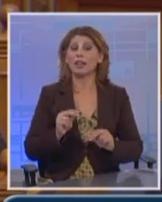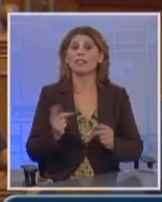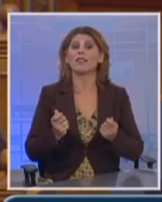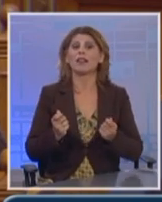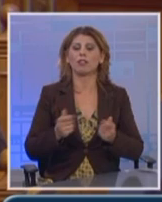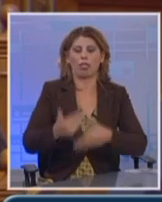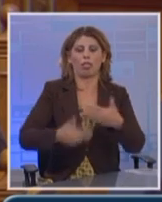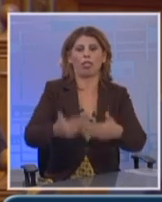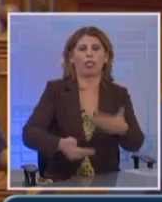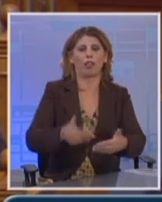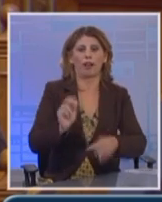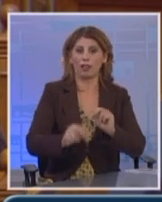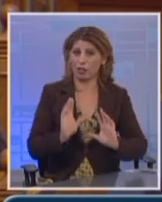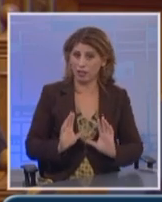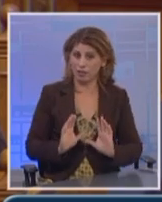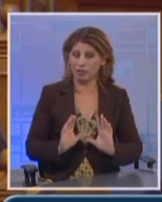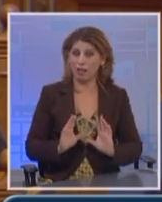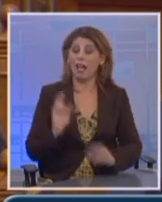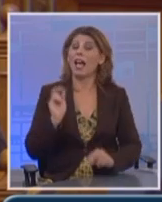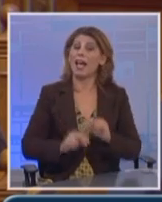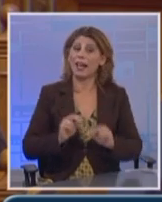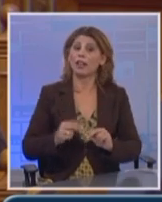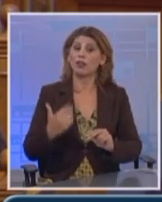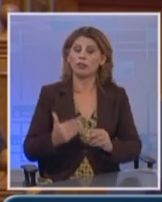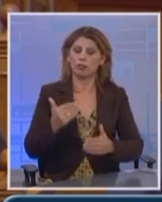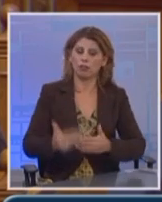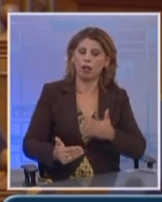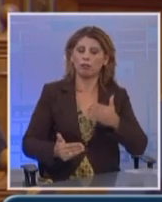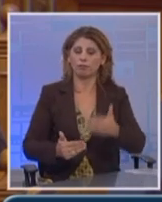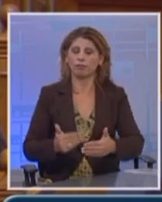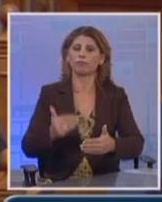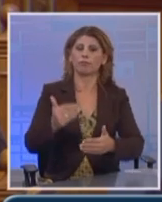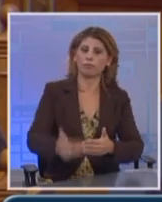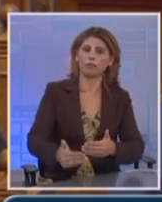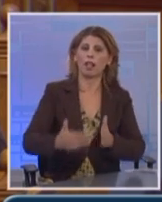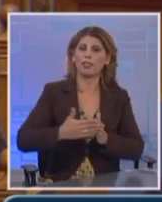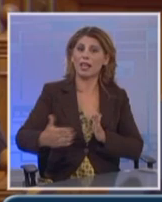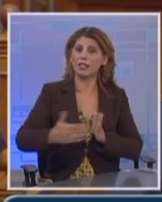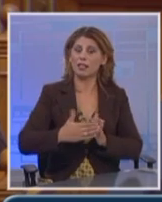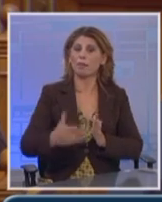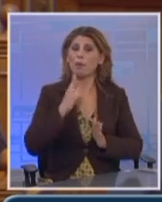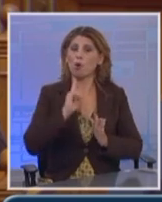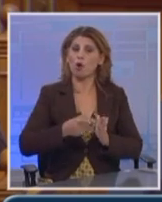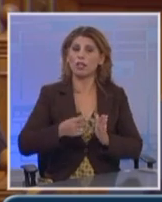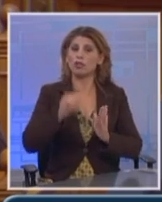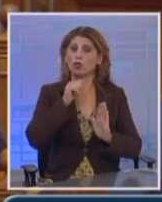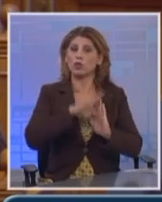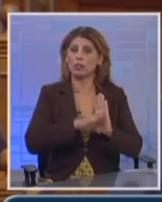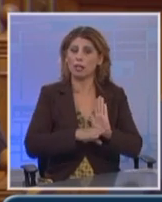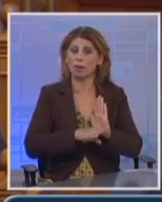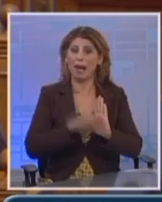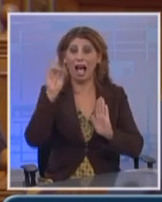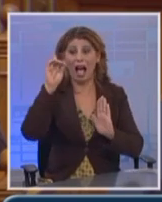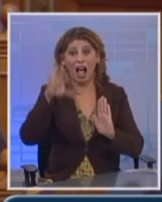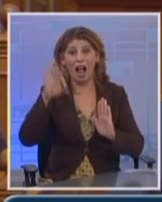τρεις και λίγο, κύριε Μητσοτάκη. Οι εκλογές γίνονται σε τακτά χρονικά διαστήματα που ορίζει το Σύνταγμα, παρεκτός